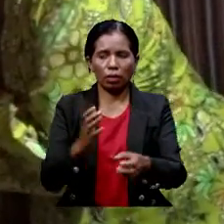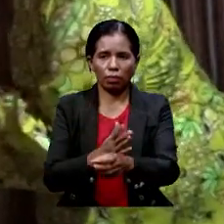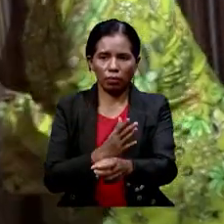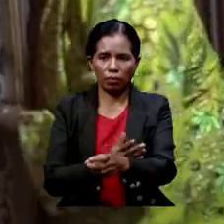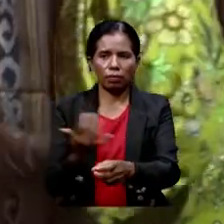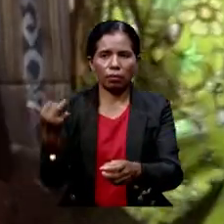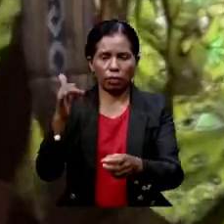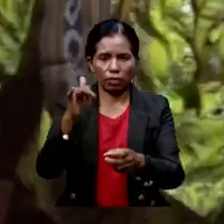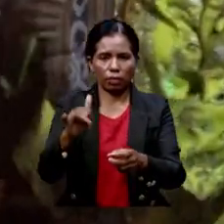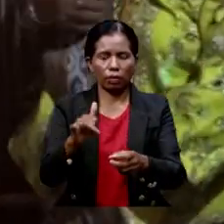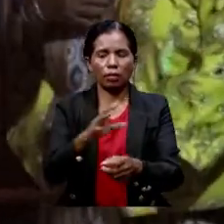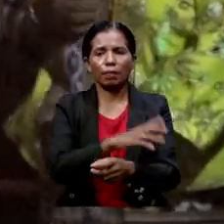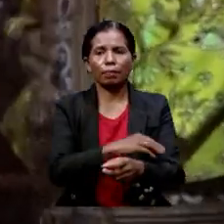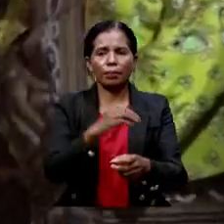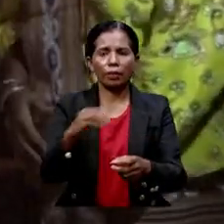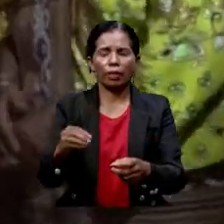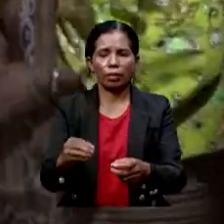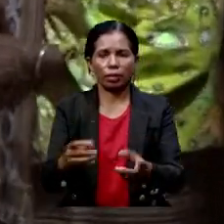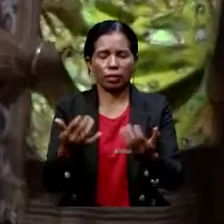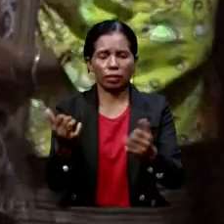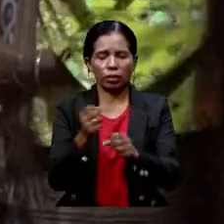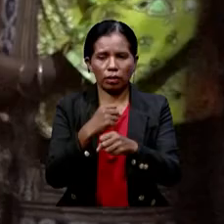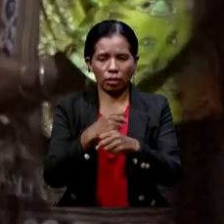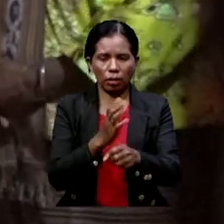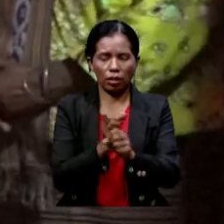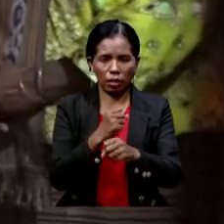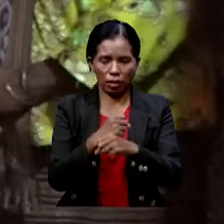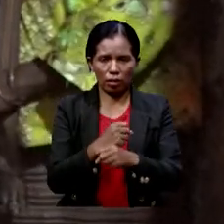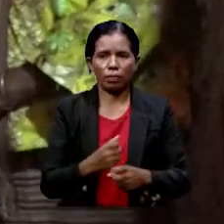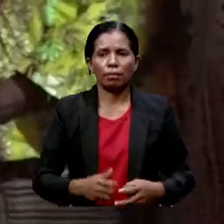sira ne produtu lokal nebe durante ne sira produs rasik.